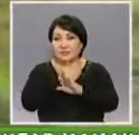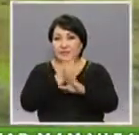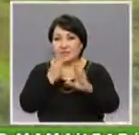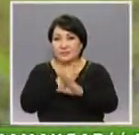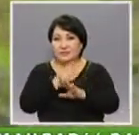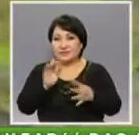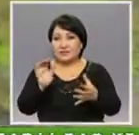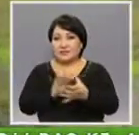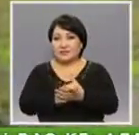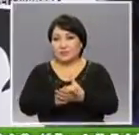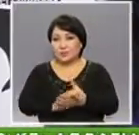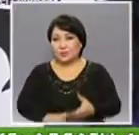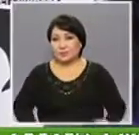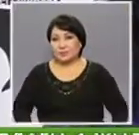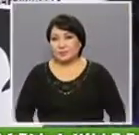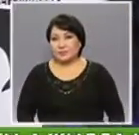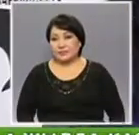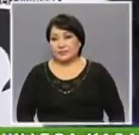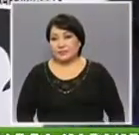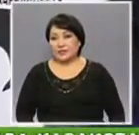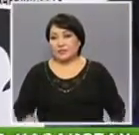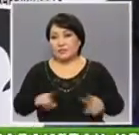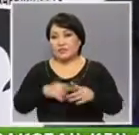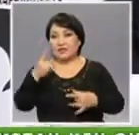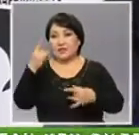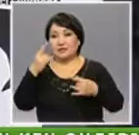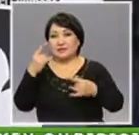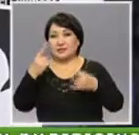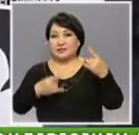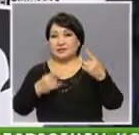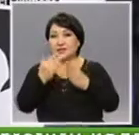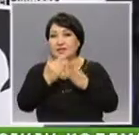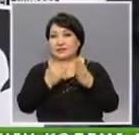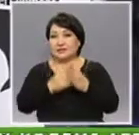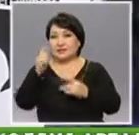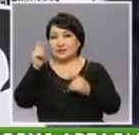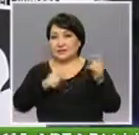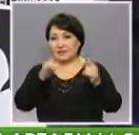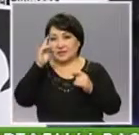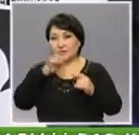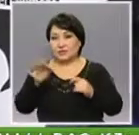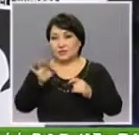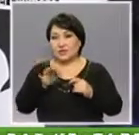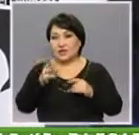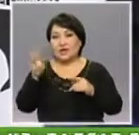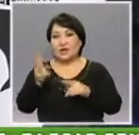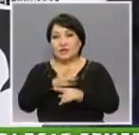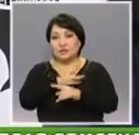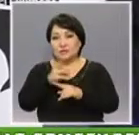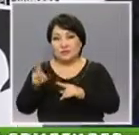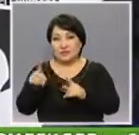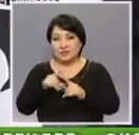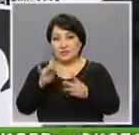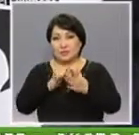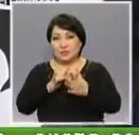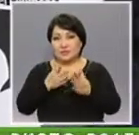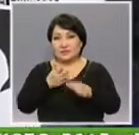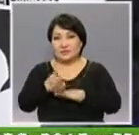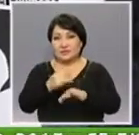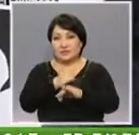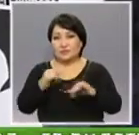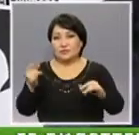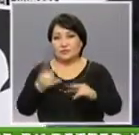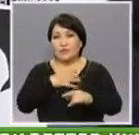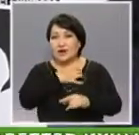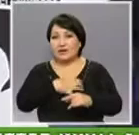таныстыру. Бұндай телеканалының келіп Қазақстан туралы түсірілім жасауы туризм саласын дамуына өте маңызды шаралардың